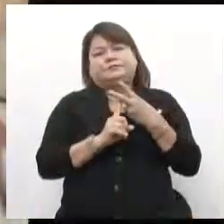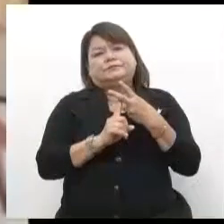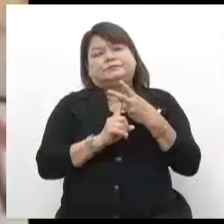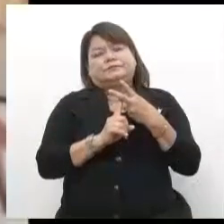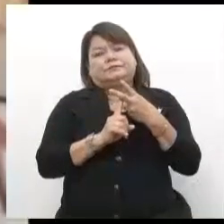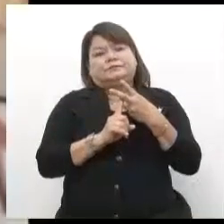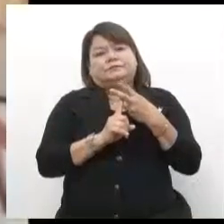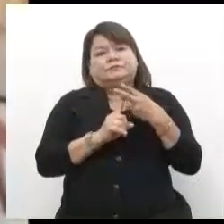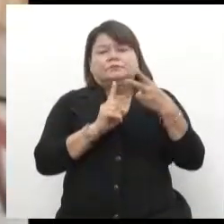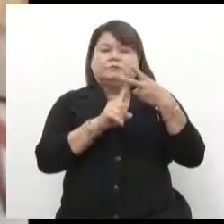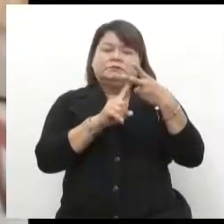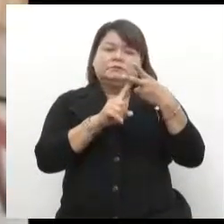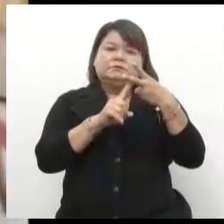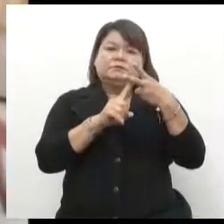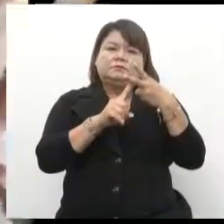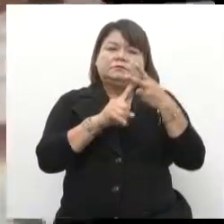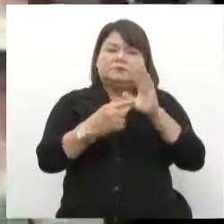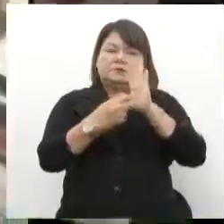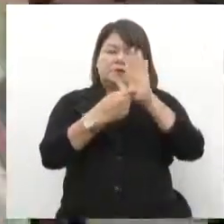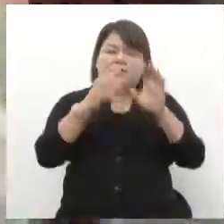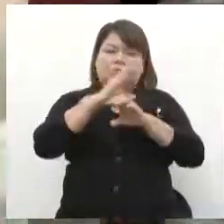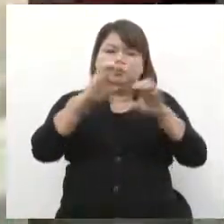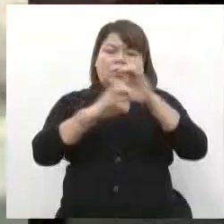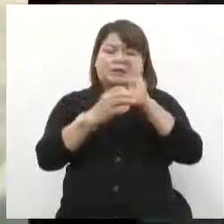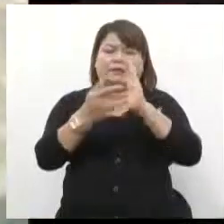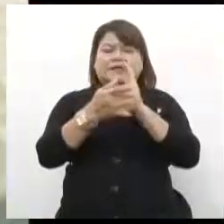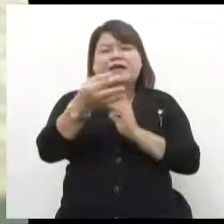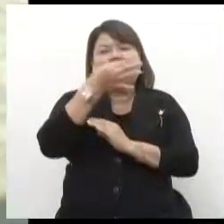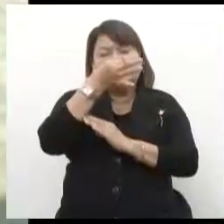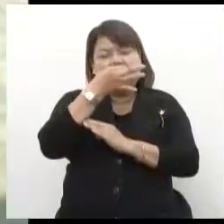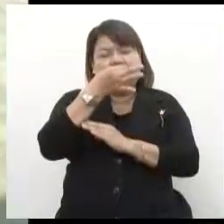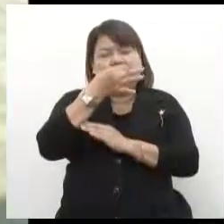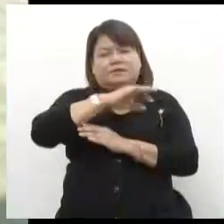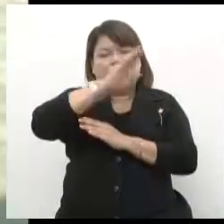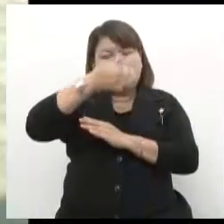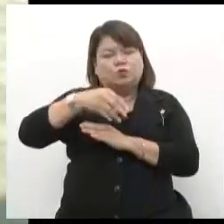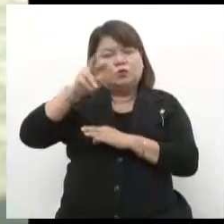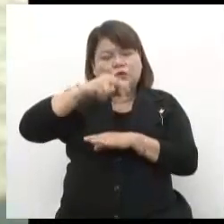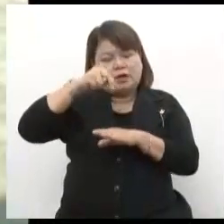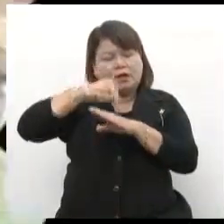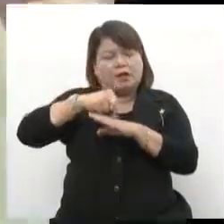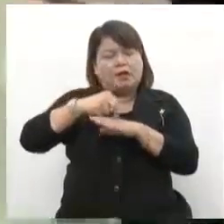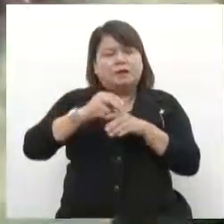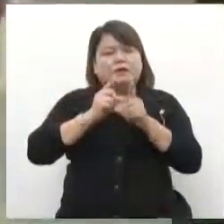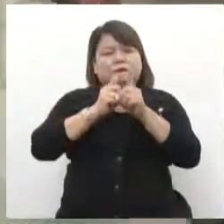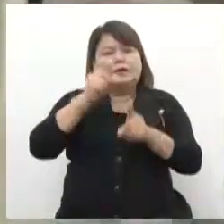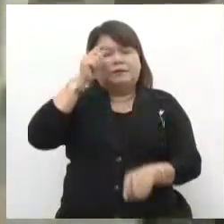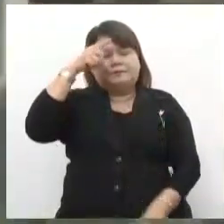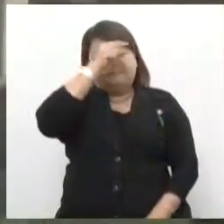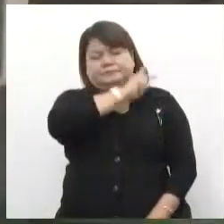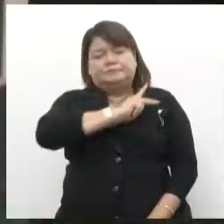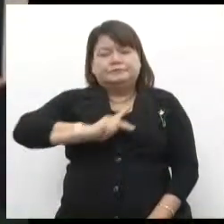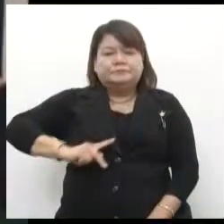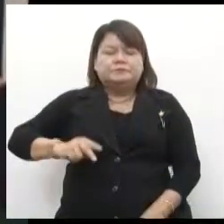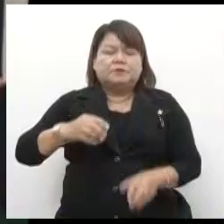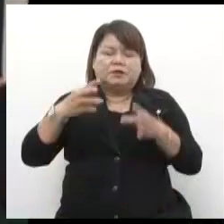กิจ 2. เสนอโครงงานทักษะอาชีพโคกหนองนาสืบสานงานพระราชดำริต่อที่ประชุมโด